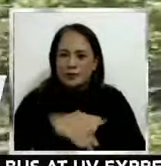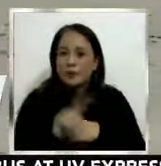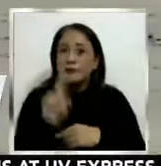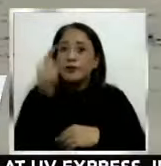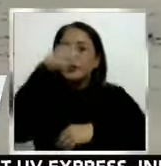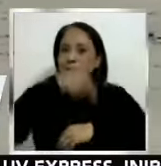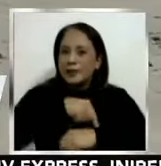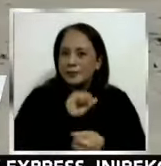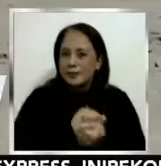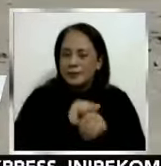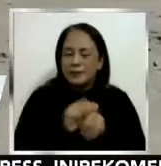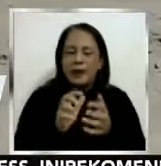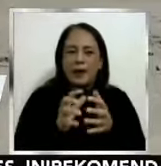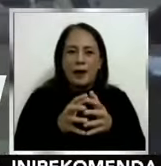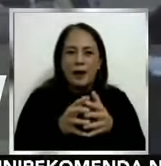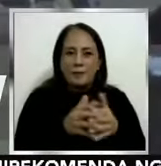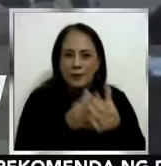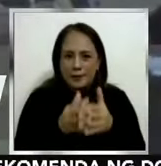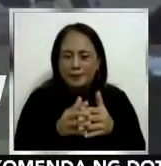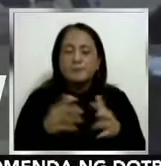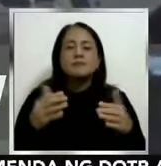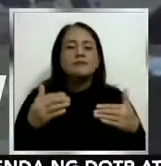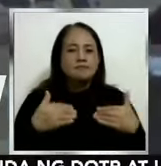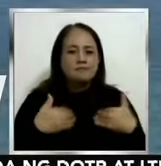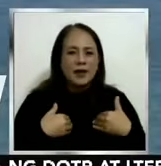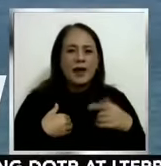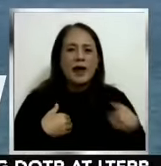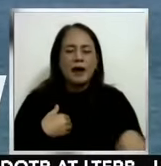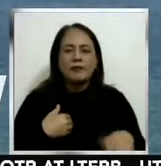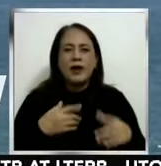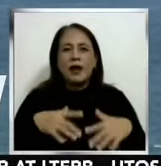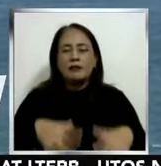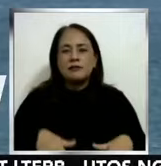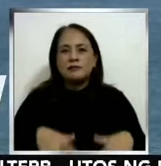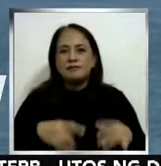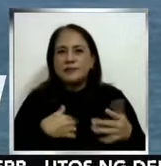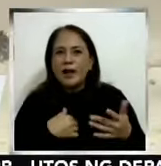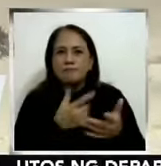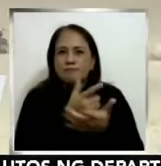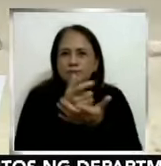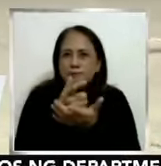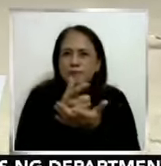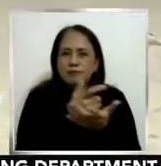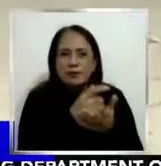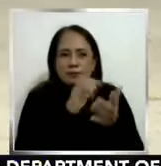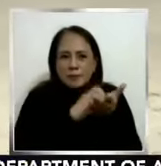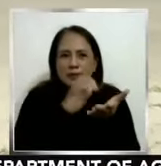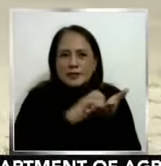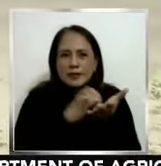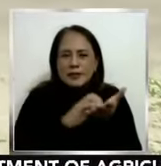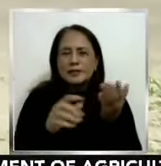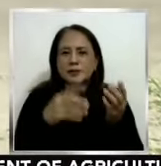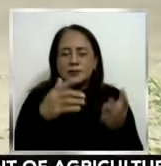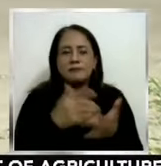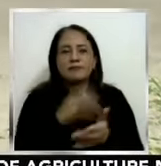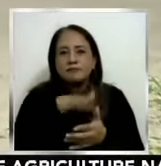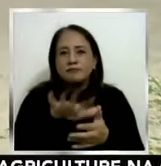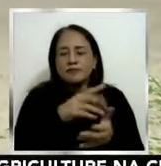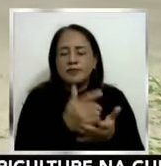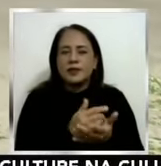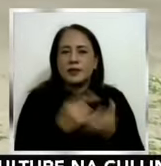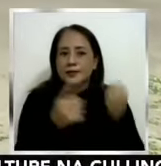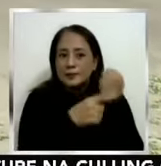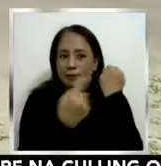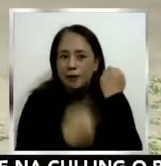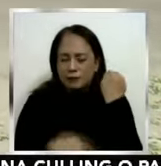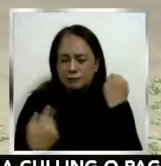Amerika, magsasagawa rin ng live fire exercise sa karagatan ng Zambales. We really have to go to those areas, the littoral